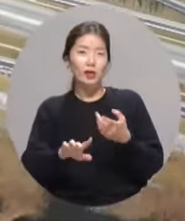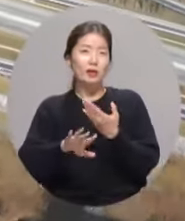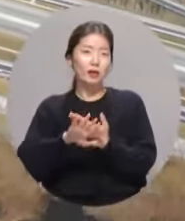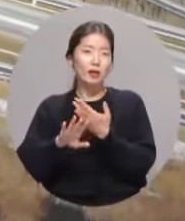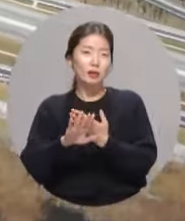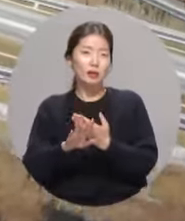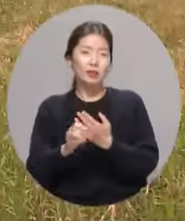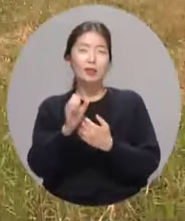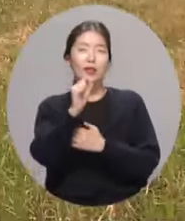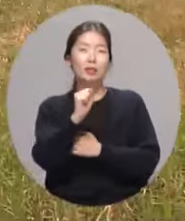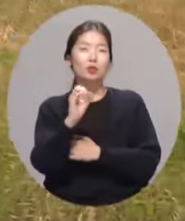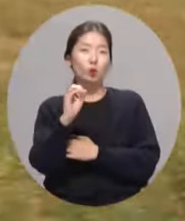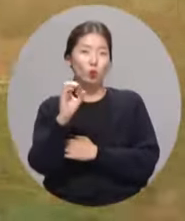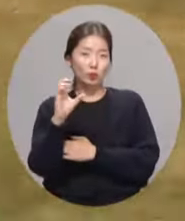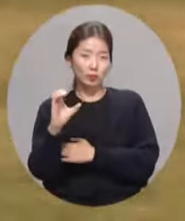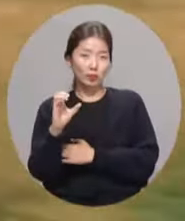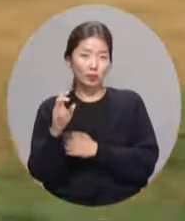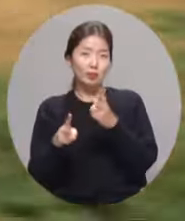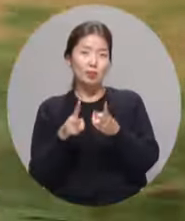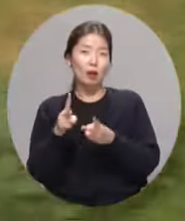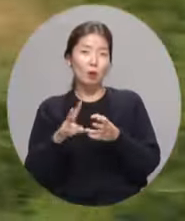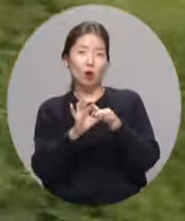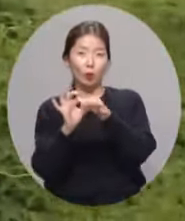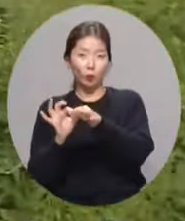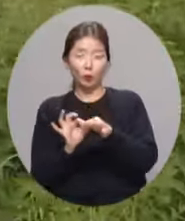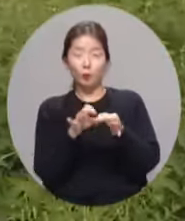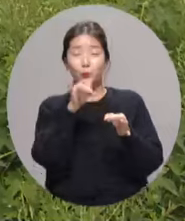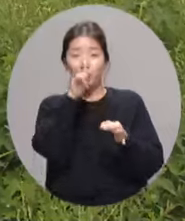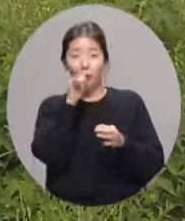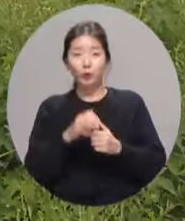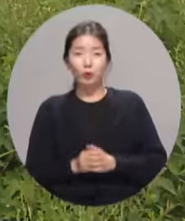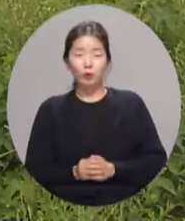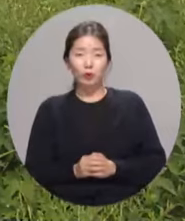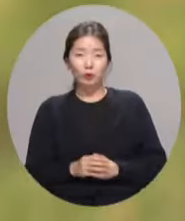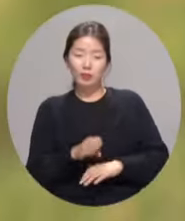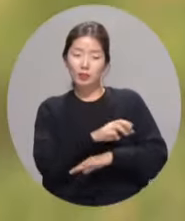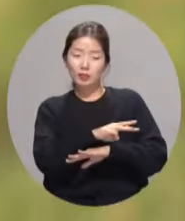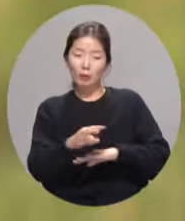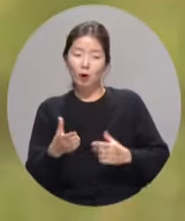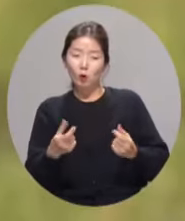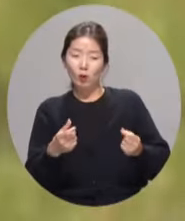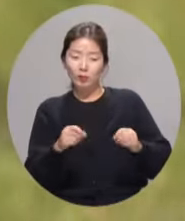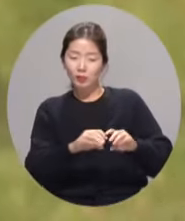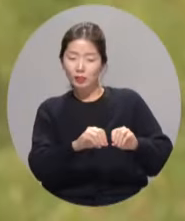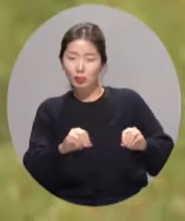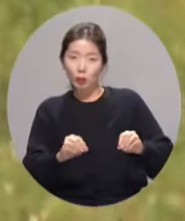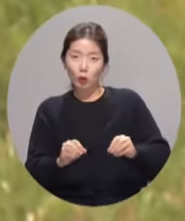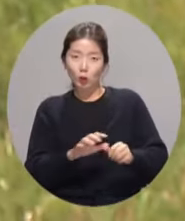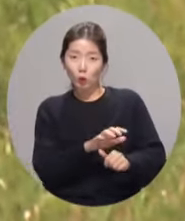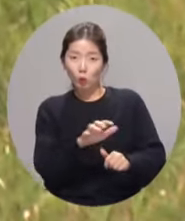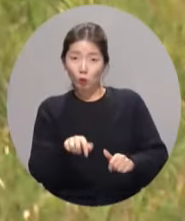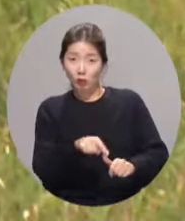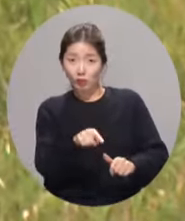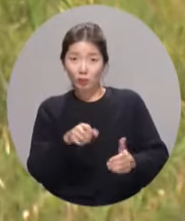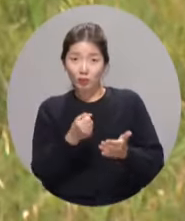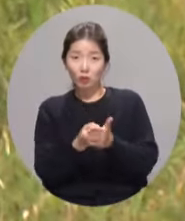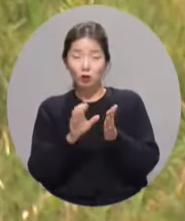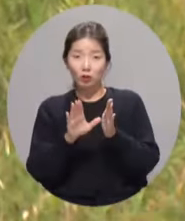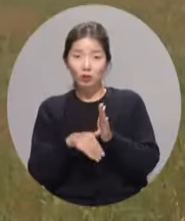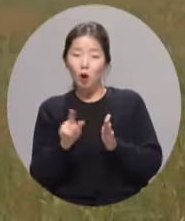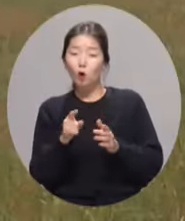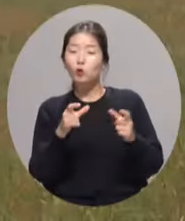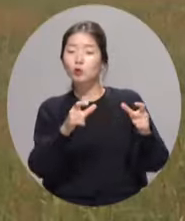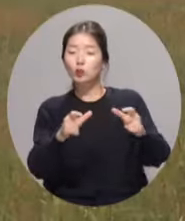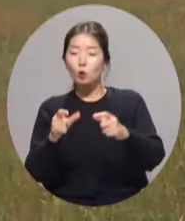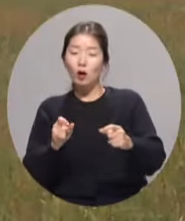다른 새만금 SOC가 걸린 문제이기 때문입니다. 새만금 같은 매립지를 관할할 지자체를 정할 땐